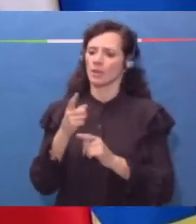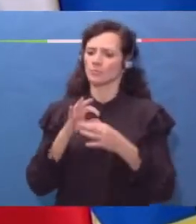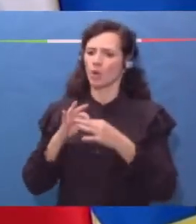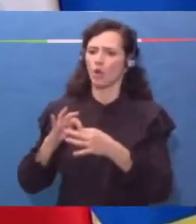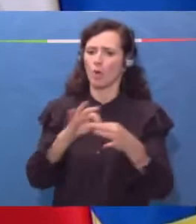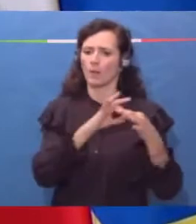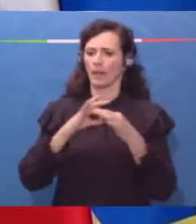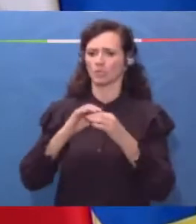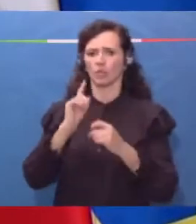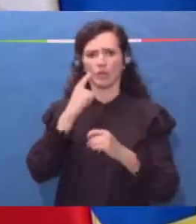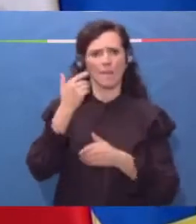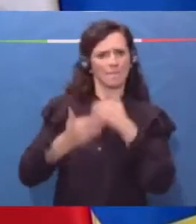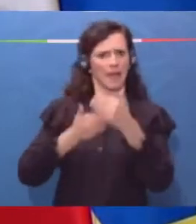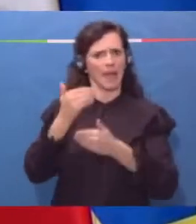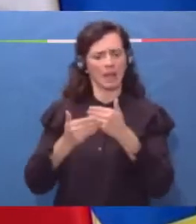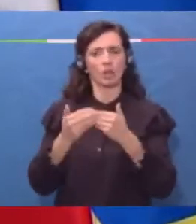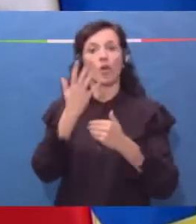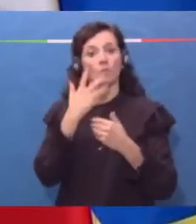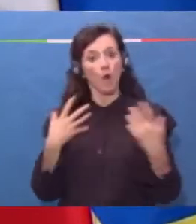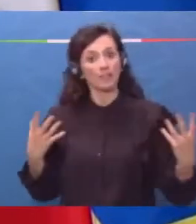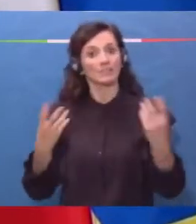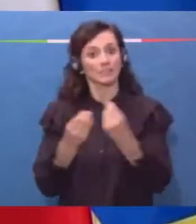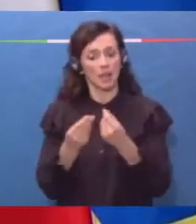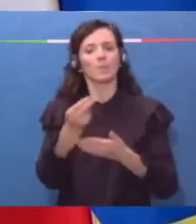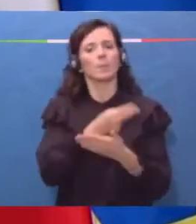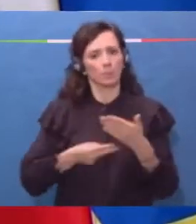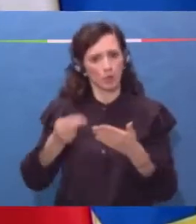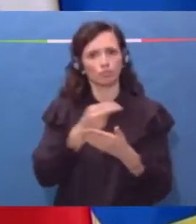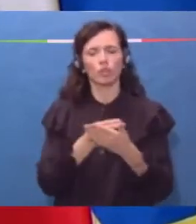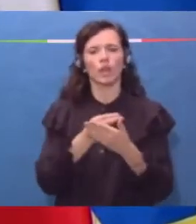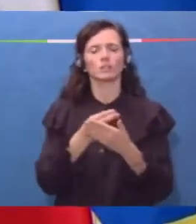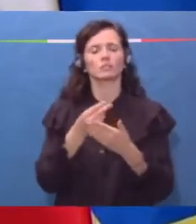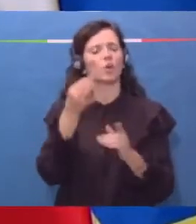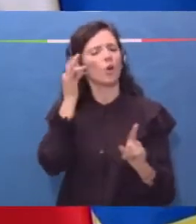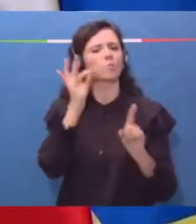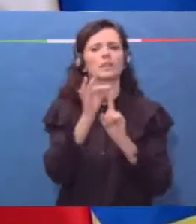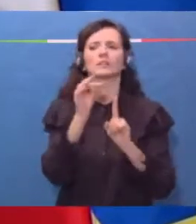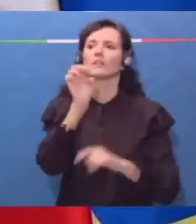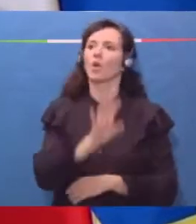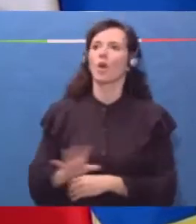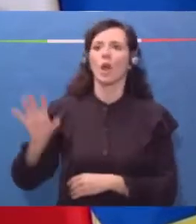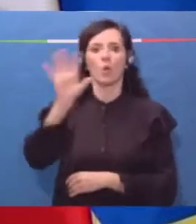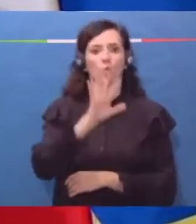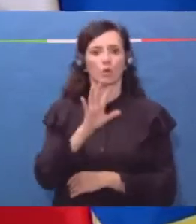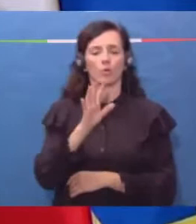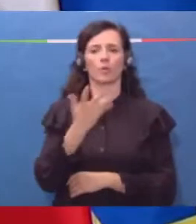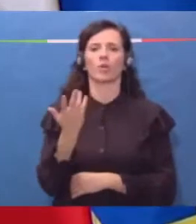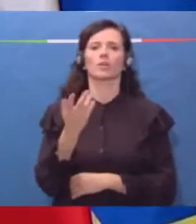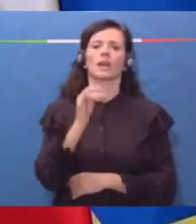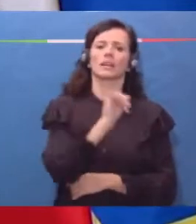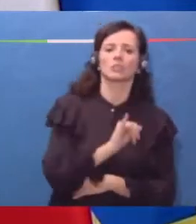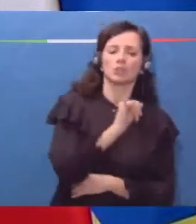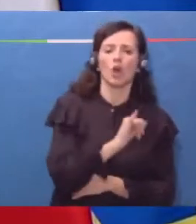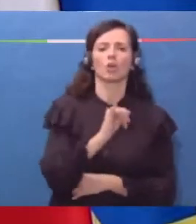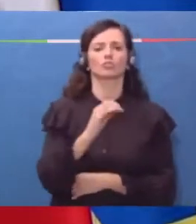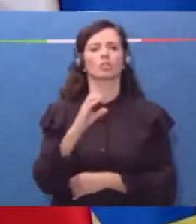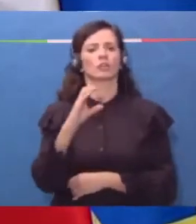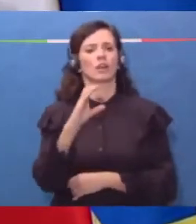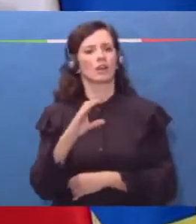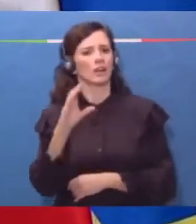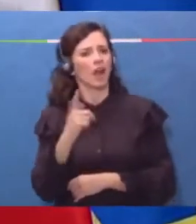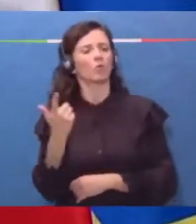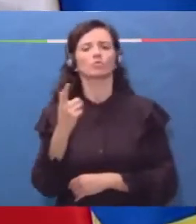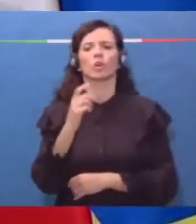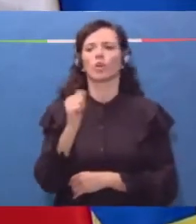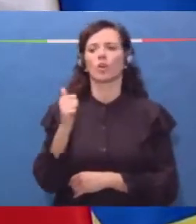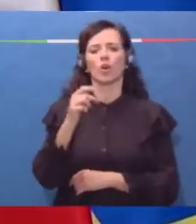vogliamo, insieme attraverso i grandi progetti di interesse europeo comuni, quindi idrogeno, cloud o